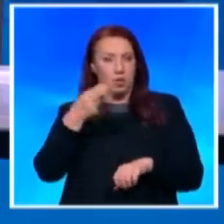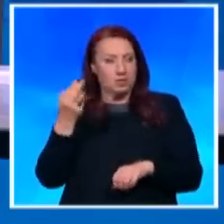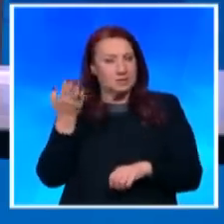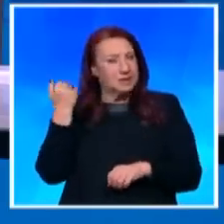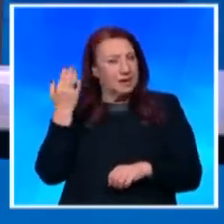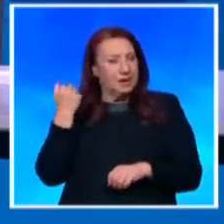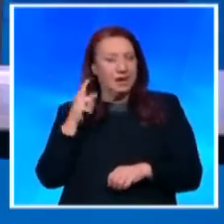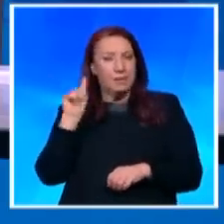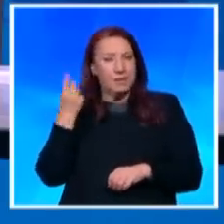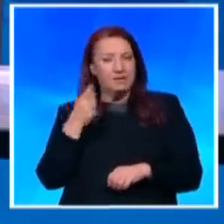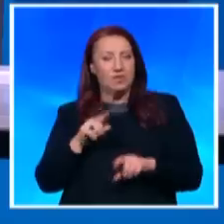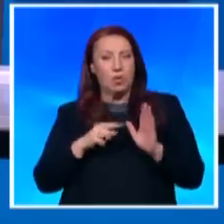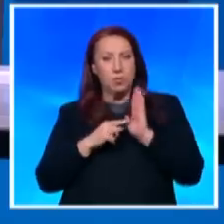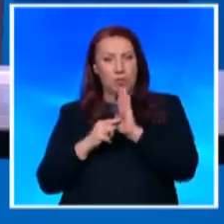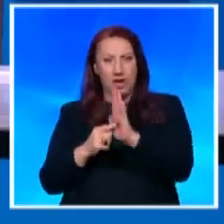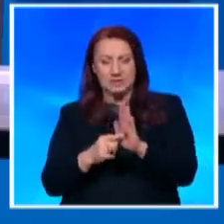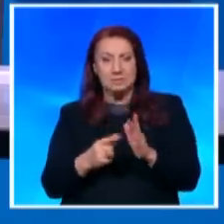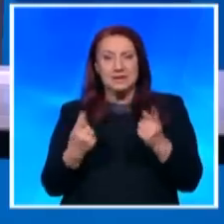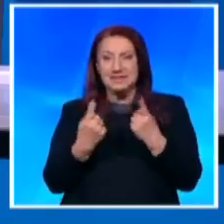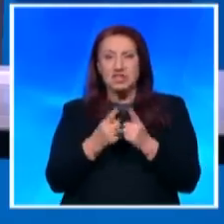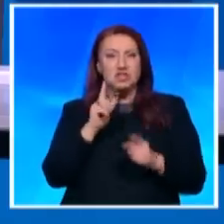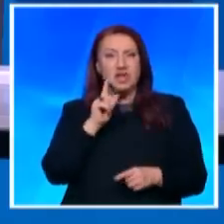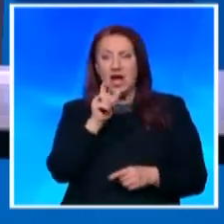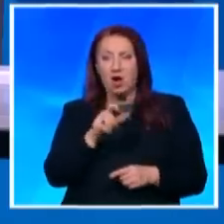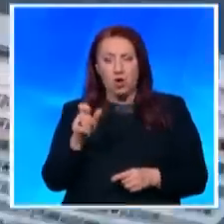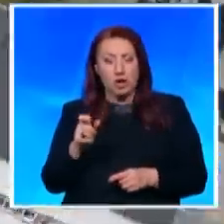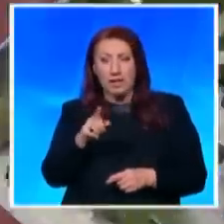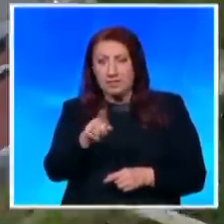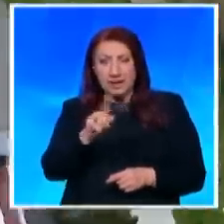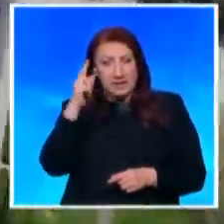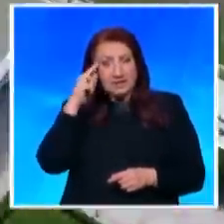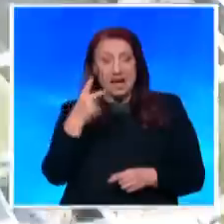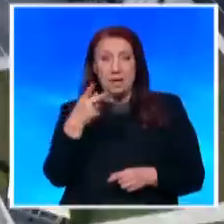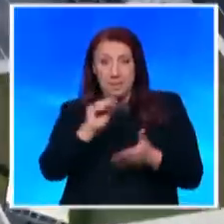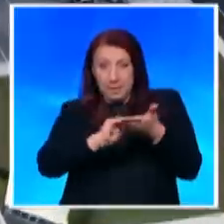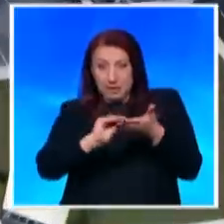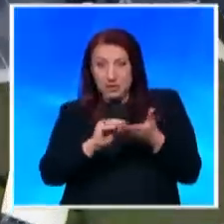хора, които не знаят, че са оперирани два пъти. Ето продължението.